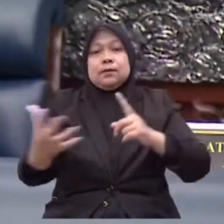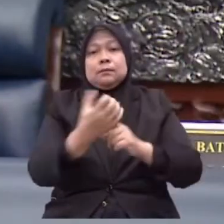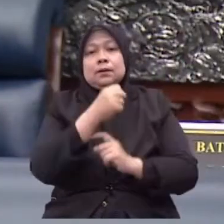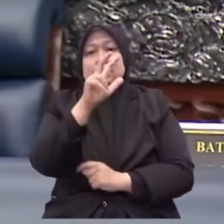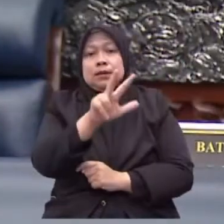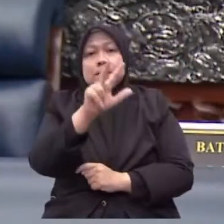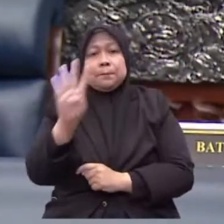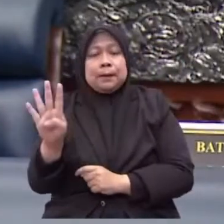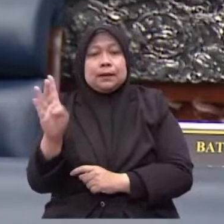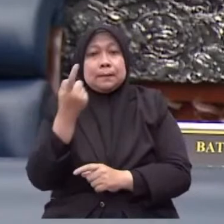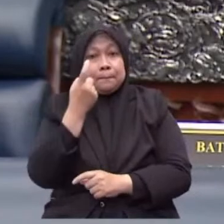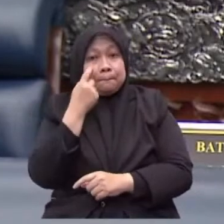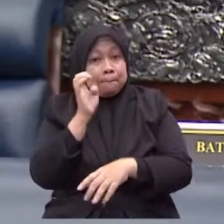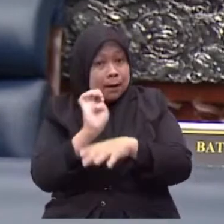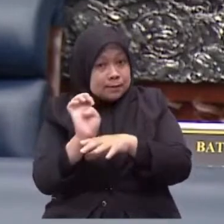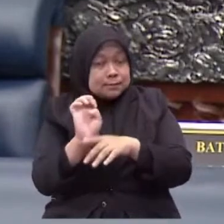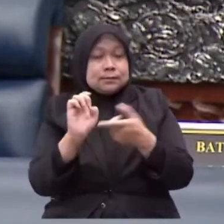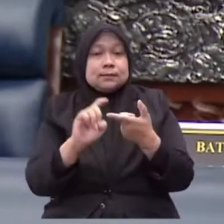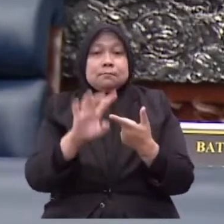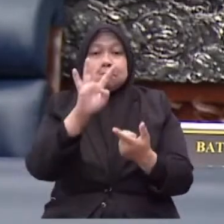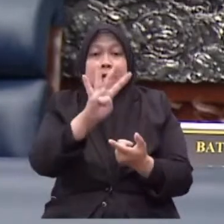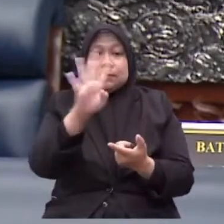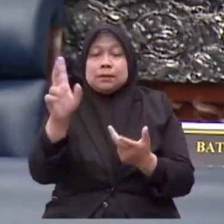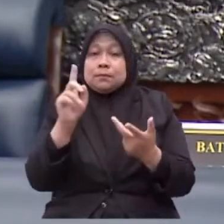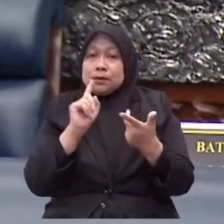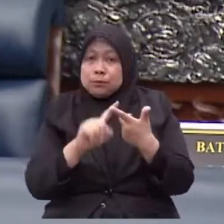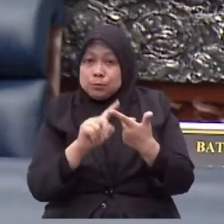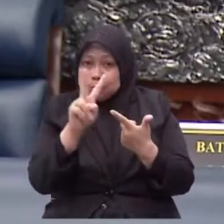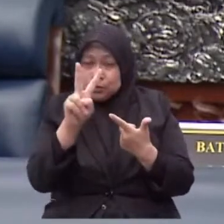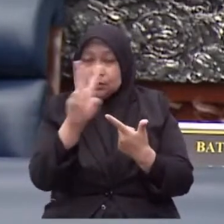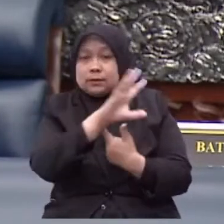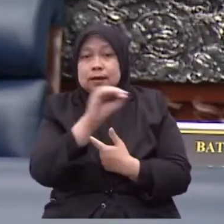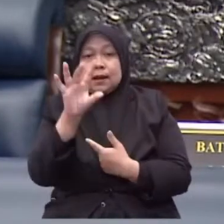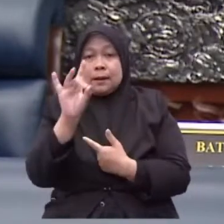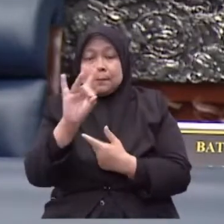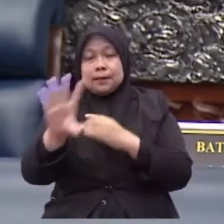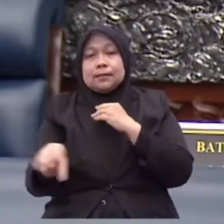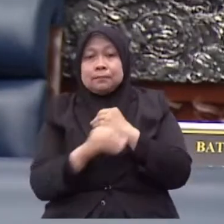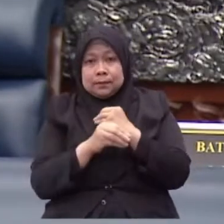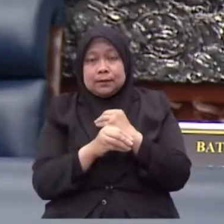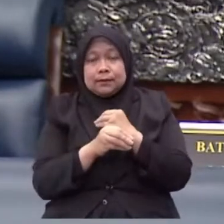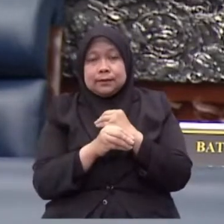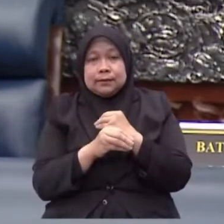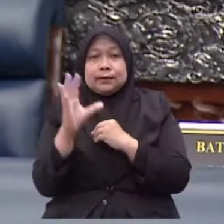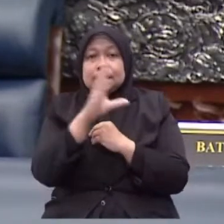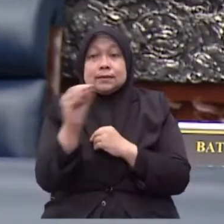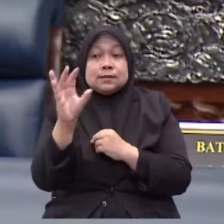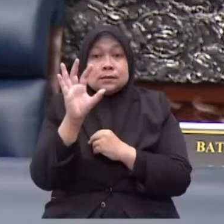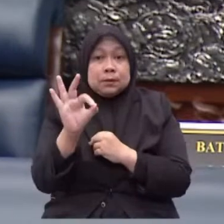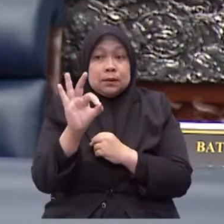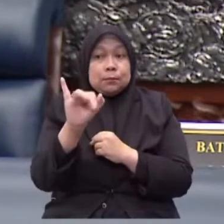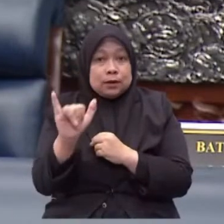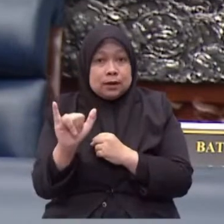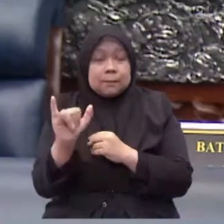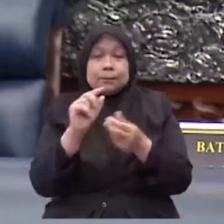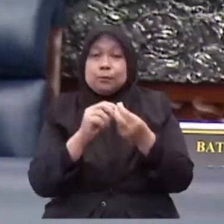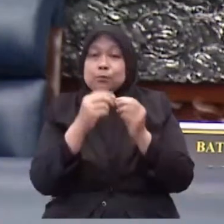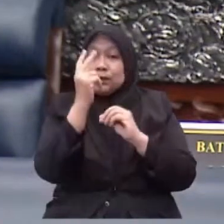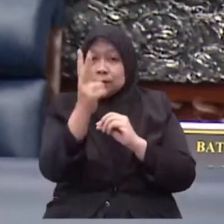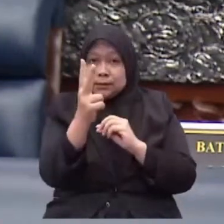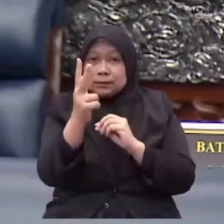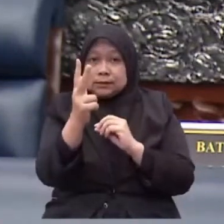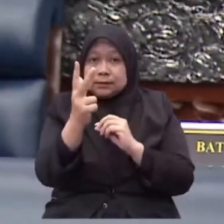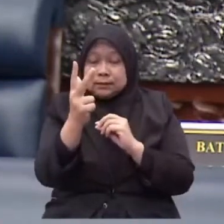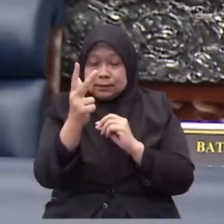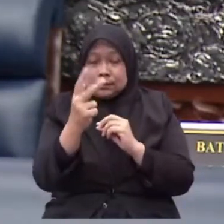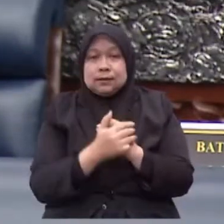34 tingkat emas 45 perak yaitu 8 pingat tambahan dan 96 gangse